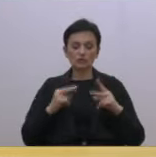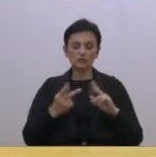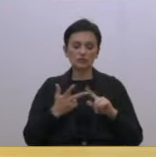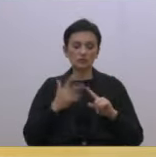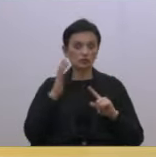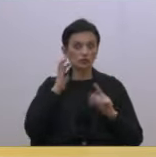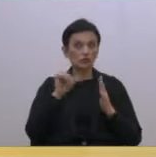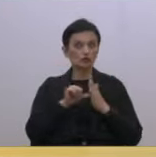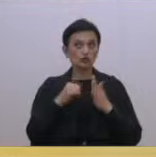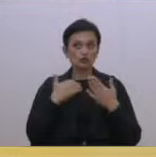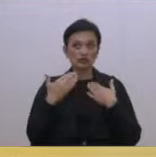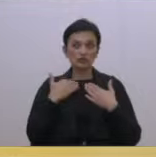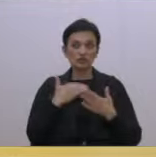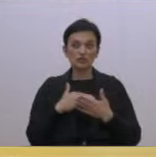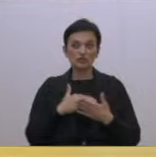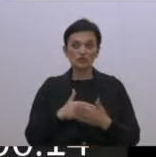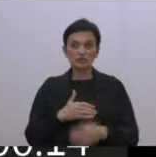ჩართოთ კენჭისყრის რეჟიმი.